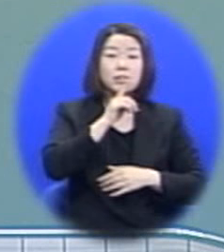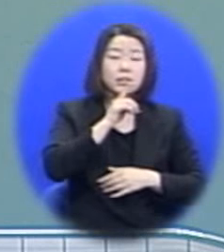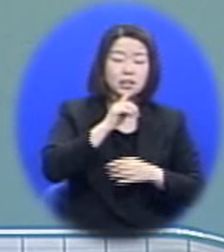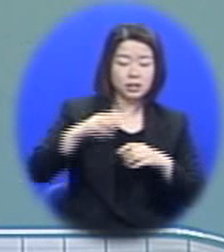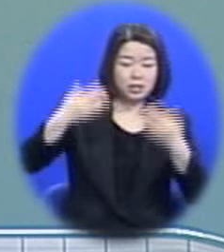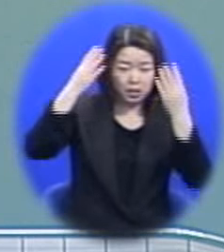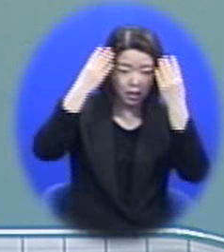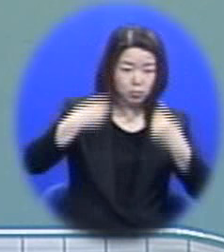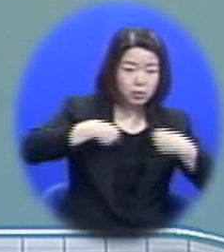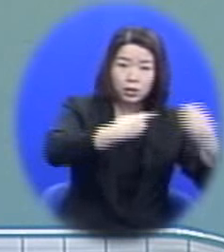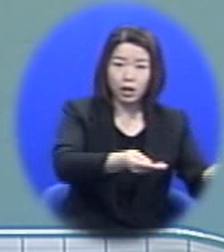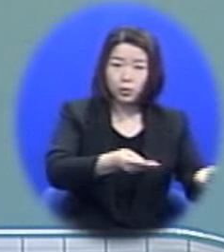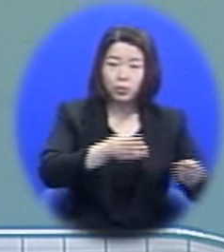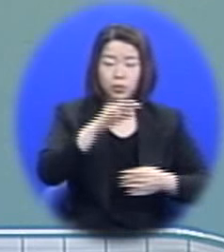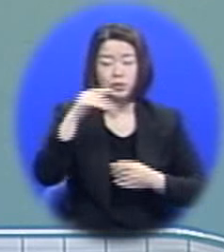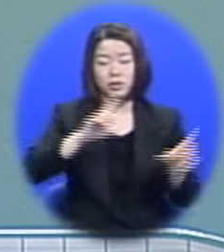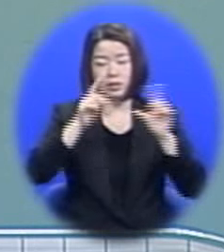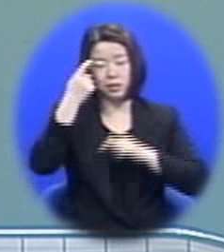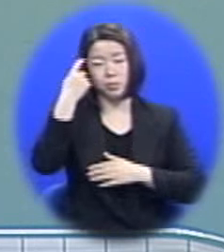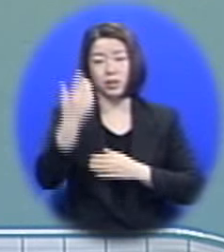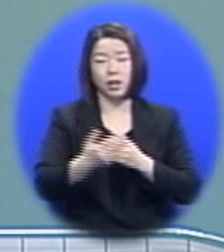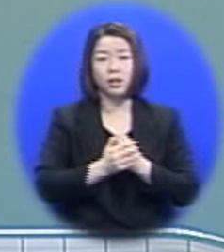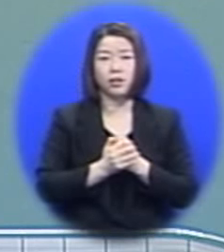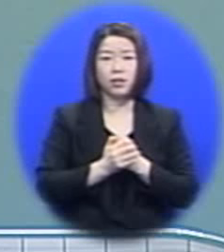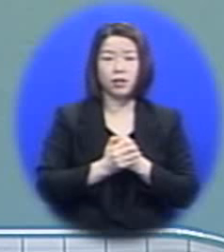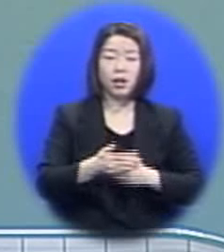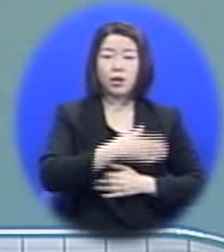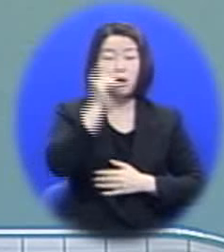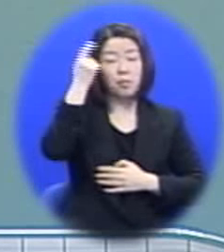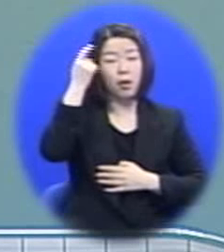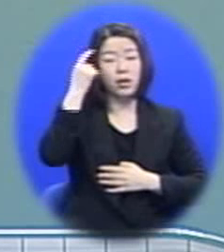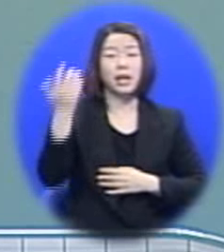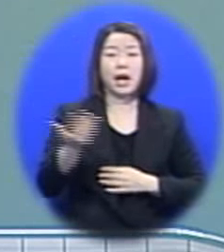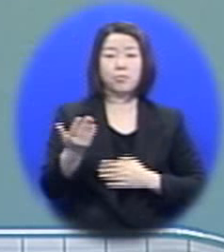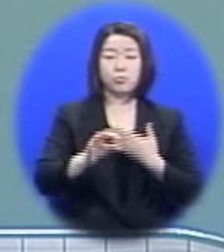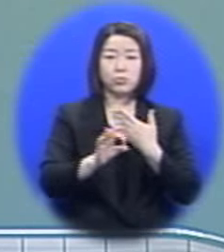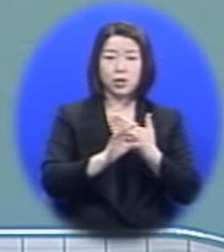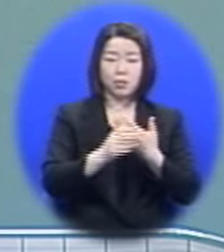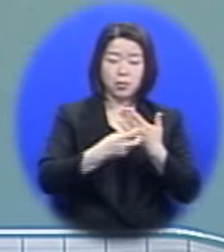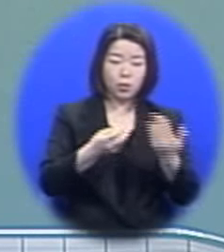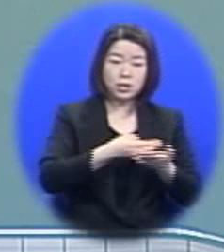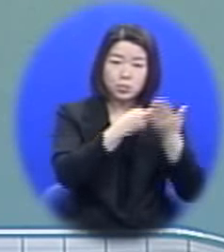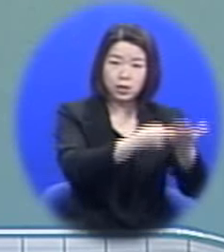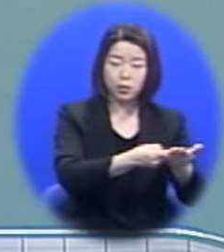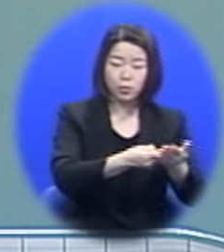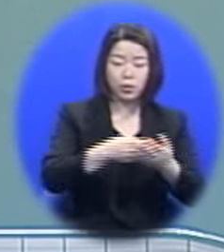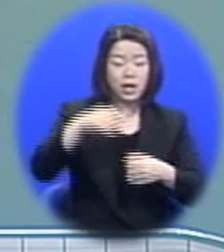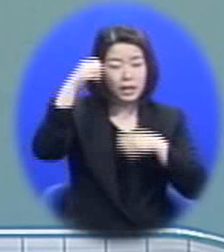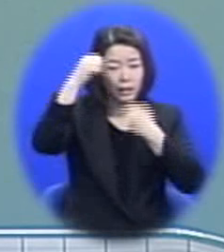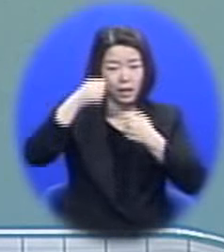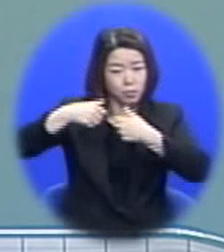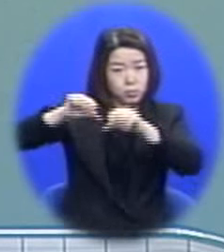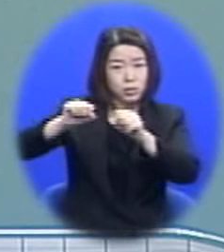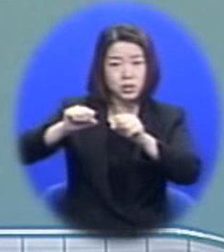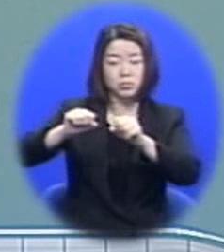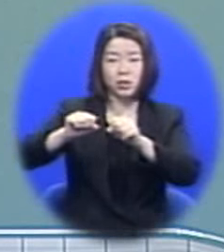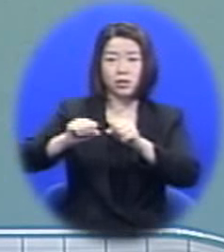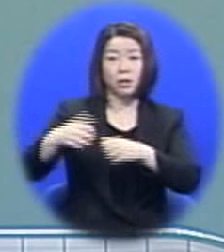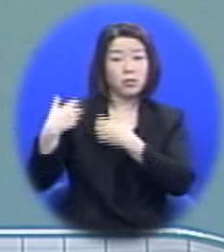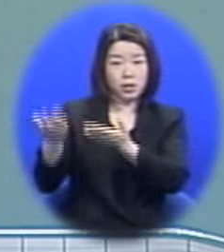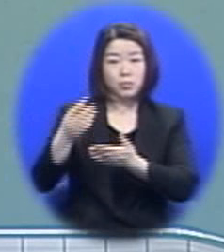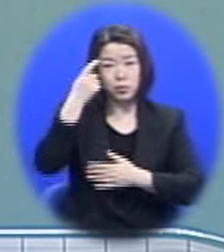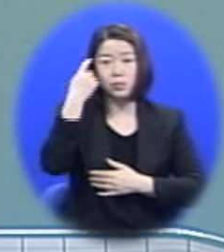잡니까? 아 여러분 머리 아프면 병원 입번시키고 다리 부러지면 그냥 내버려 둡니까? 몸 아프면 제일